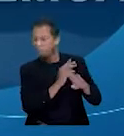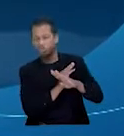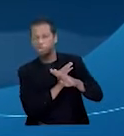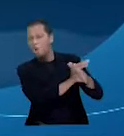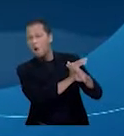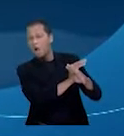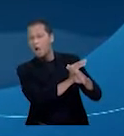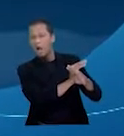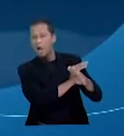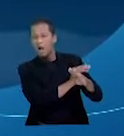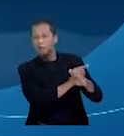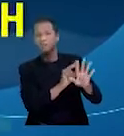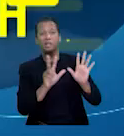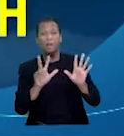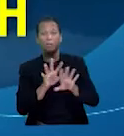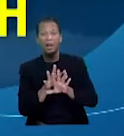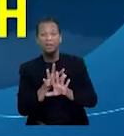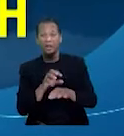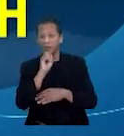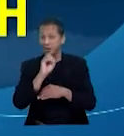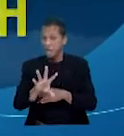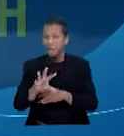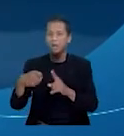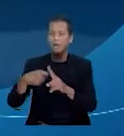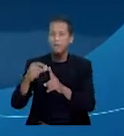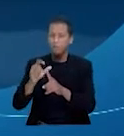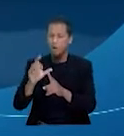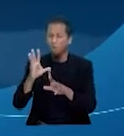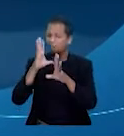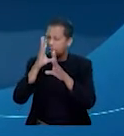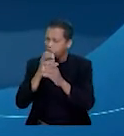di parlemen ini juga mengingatkan KPU fokus melaksanakan tugas sesuai